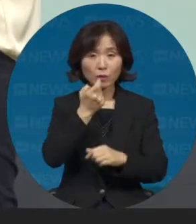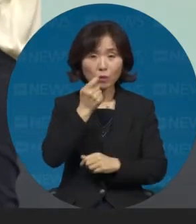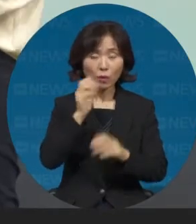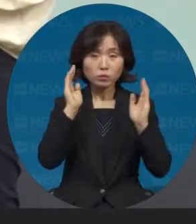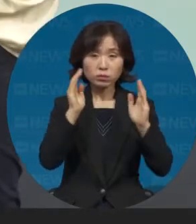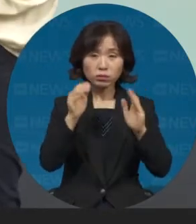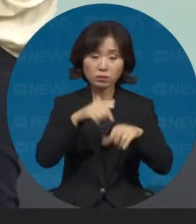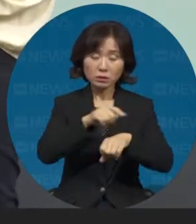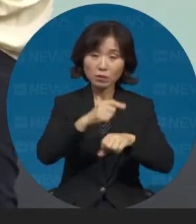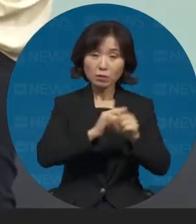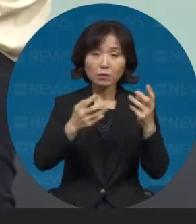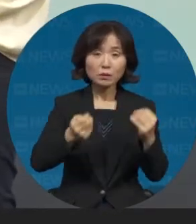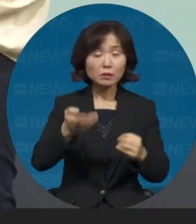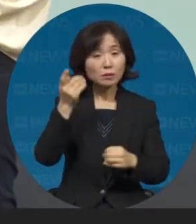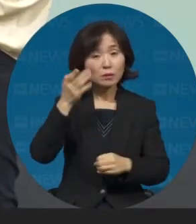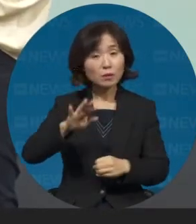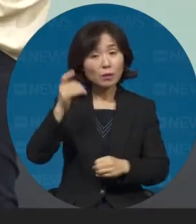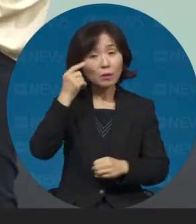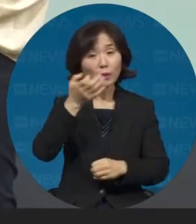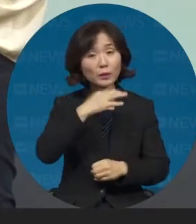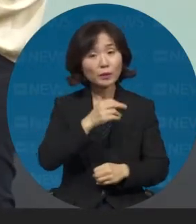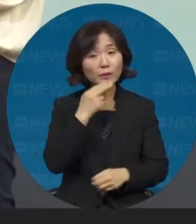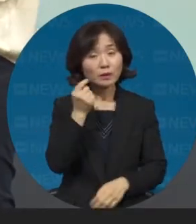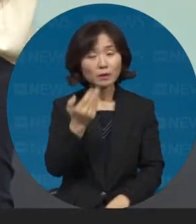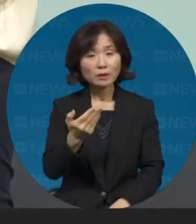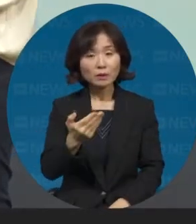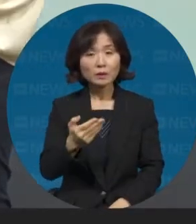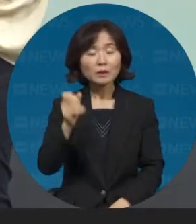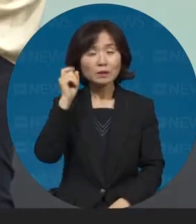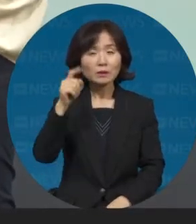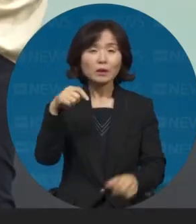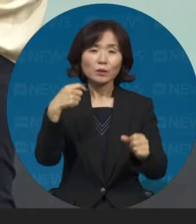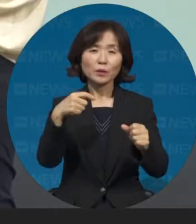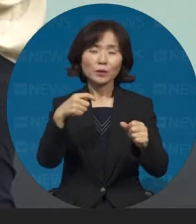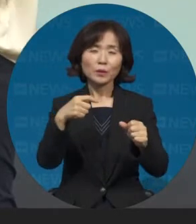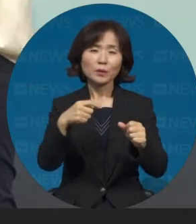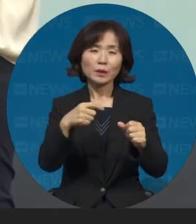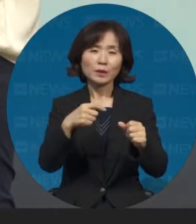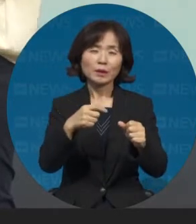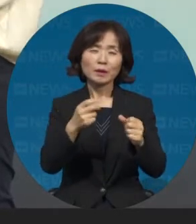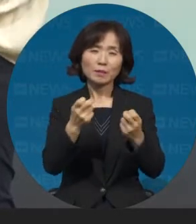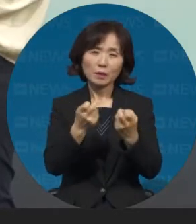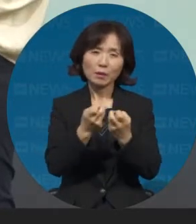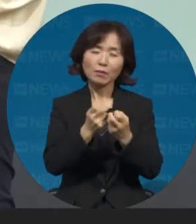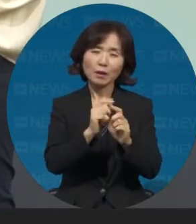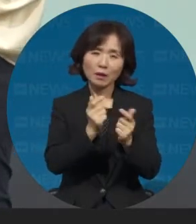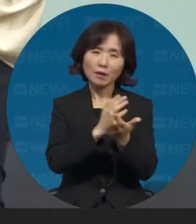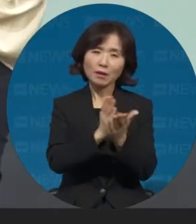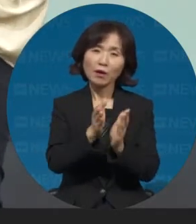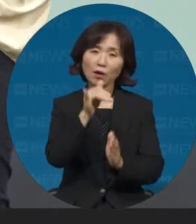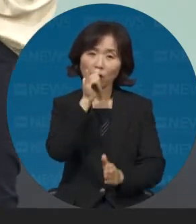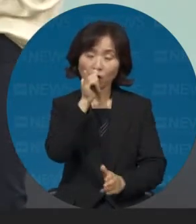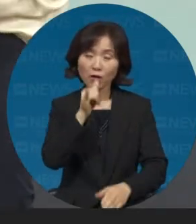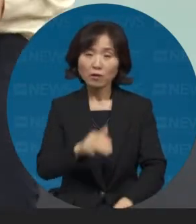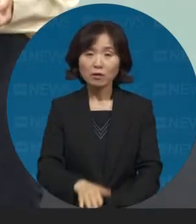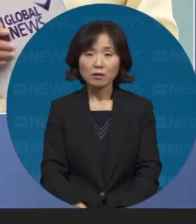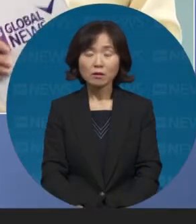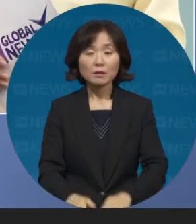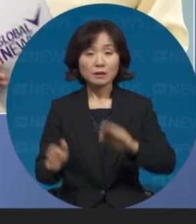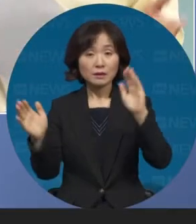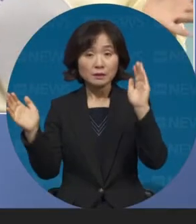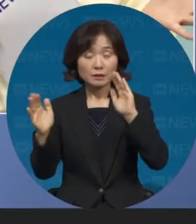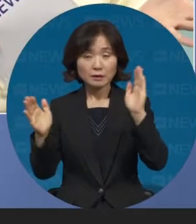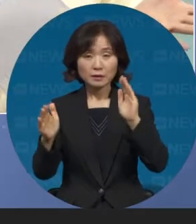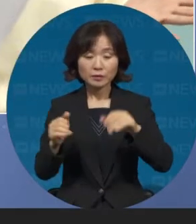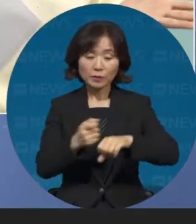하는데 왜 효과가 없었을까요? 네, 영재 교육 접근 방식에 있어서는 실제 다양한 방법들이 진행되고 있죠. 이